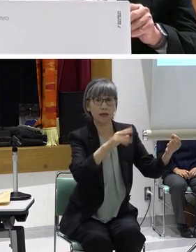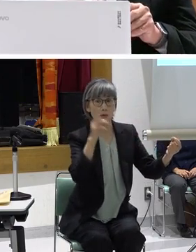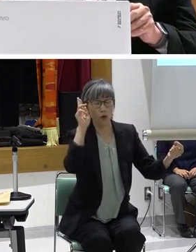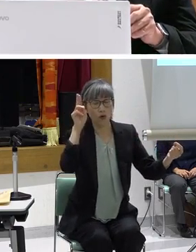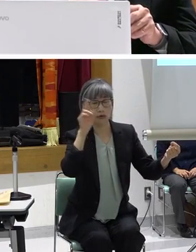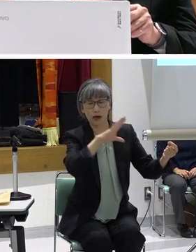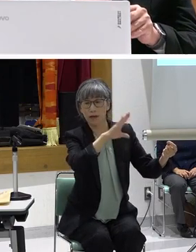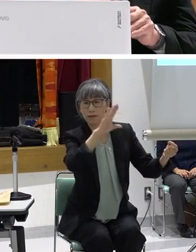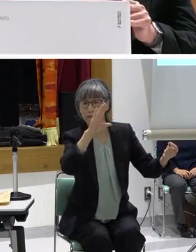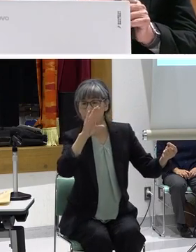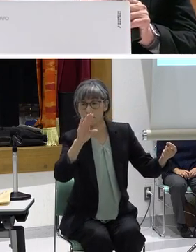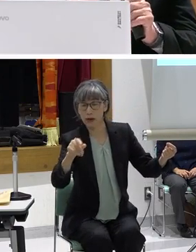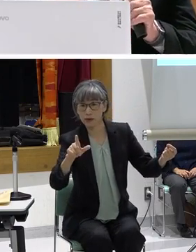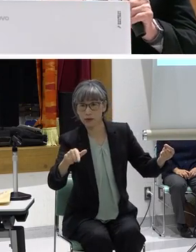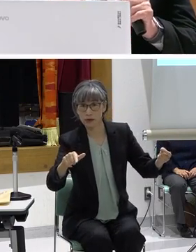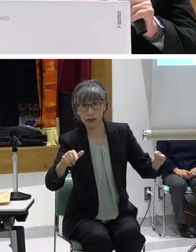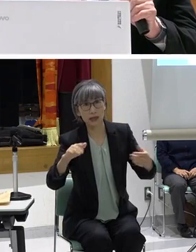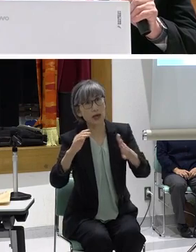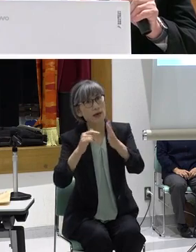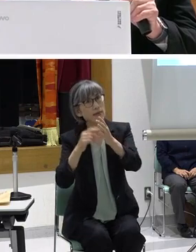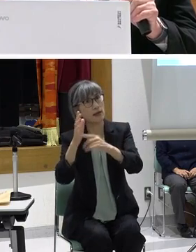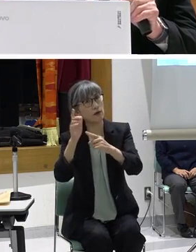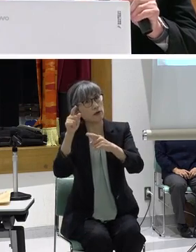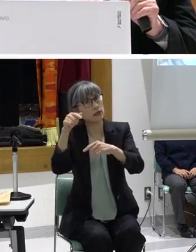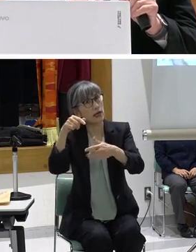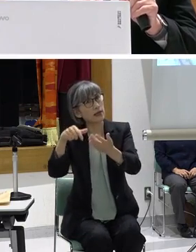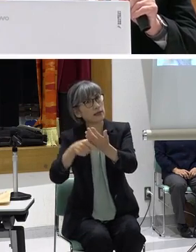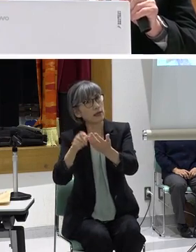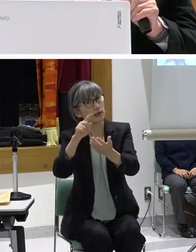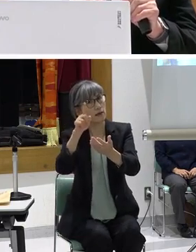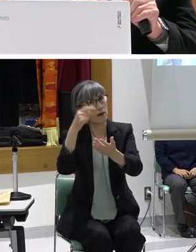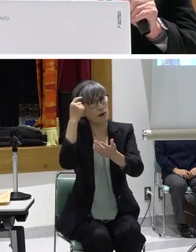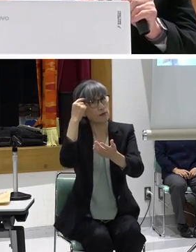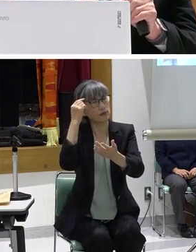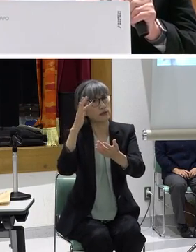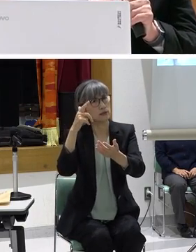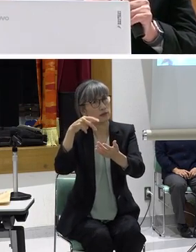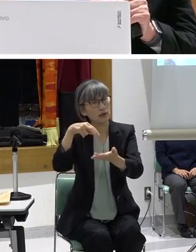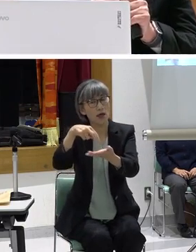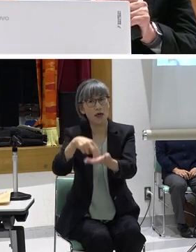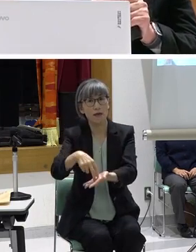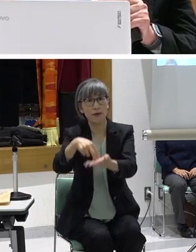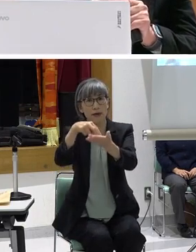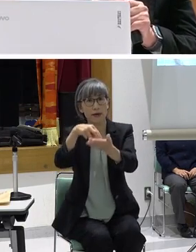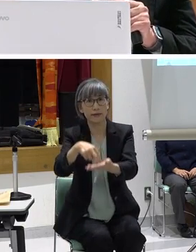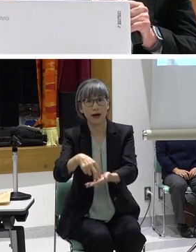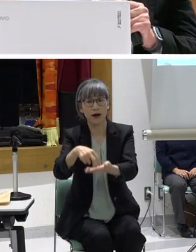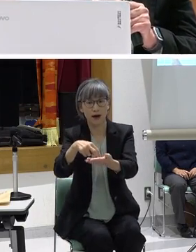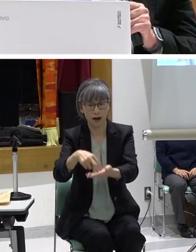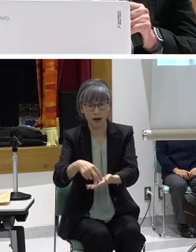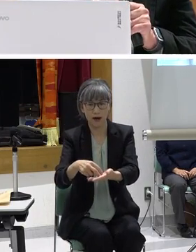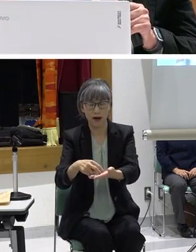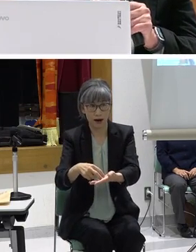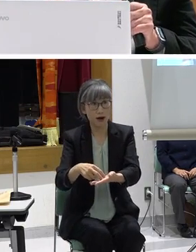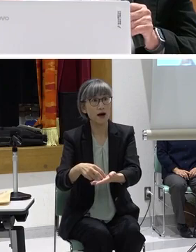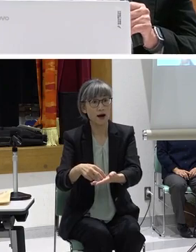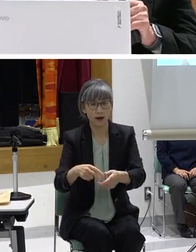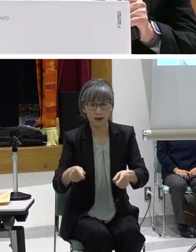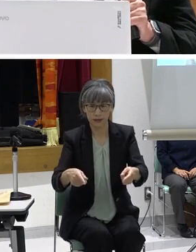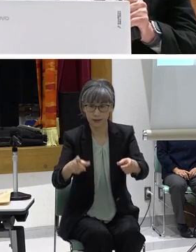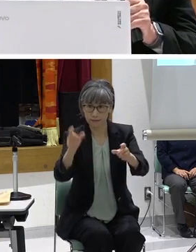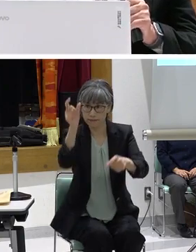時に、あれ天王寺駅だったと思うんですけど、天王寺駅っていうのはエレベーターがかなり前に付けられたこともあ